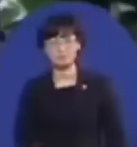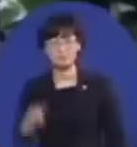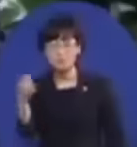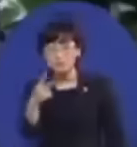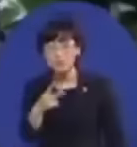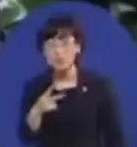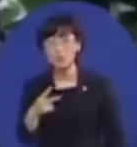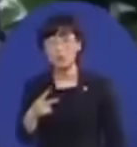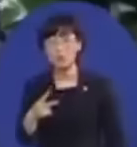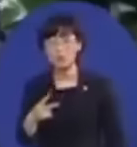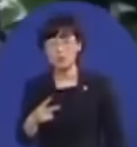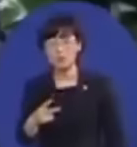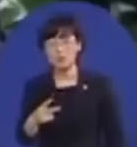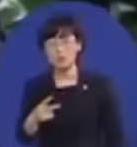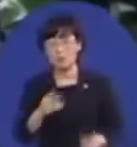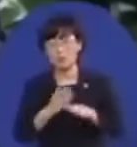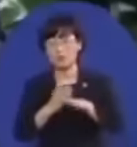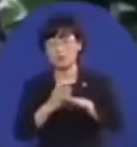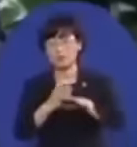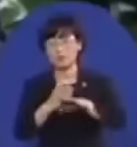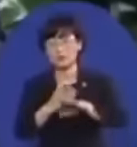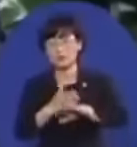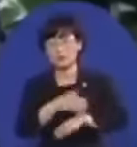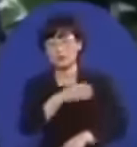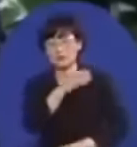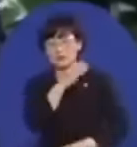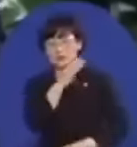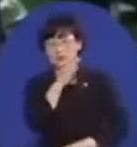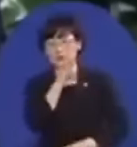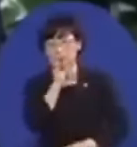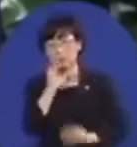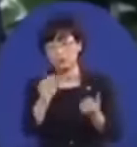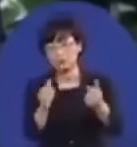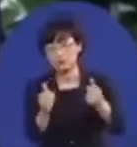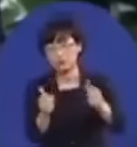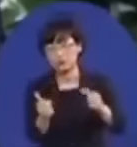그리고 서서히 죽음의 노예가 되는 것입니다.